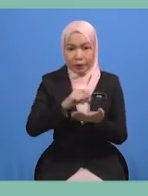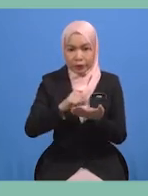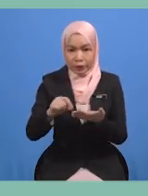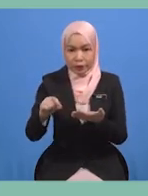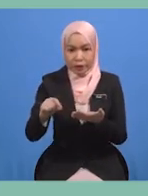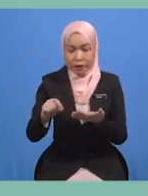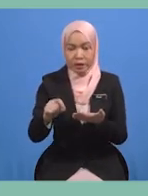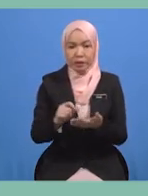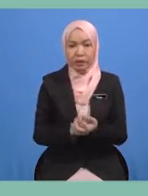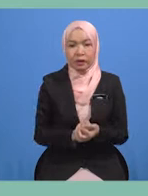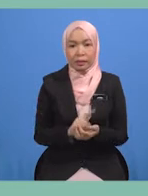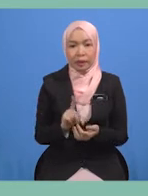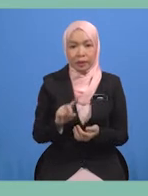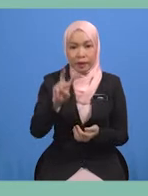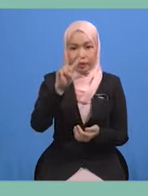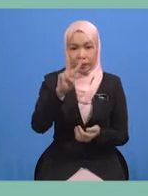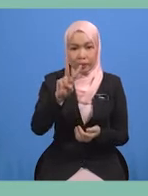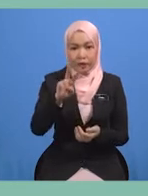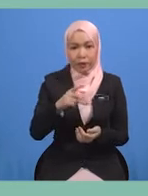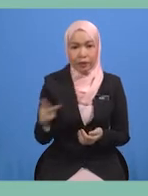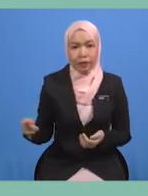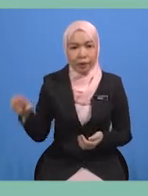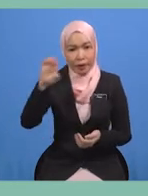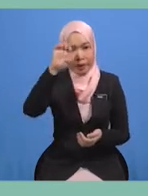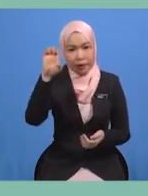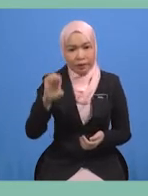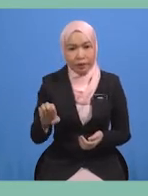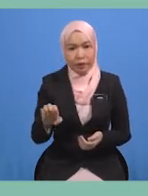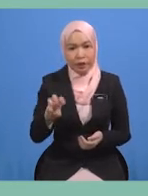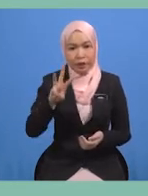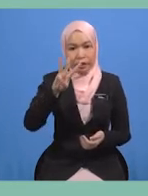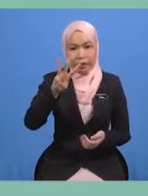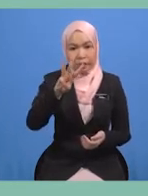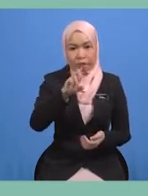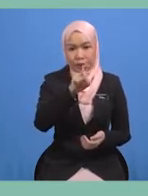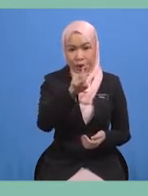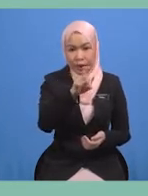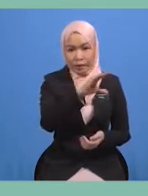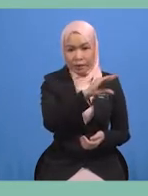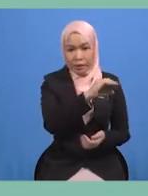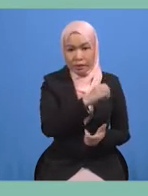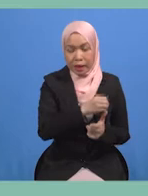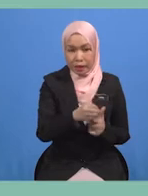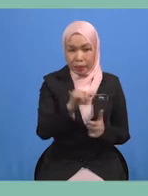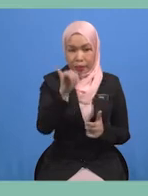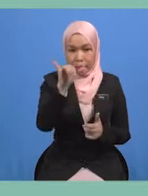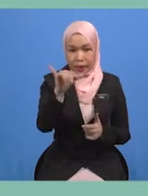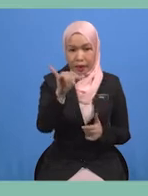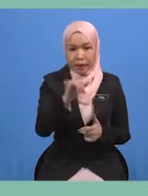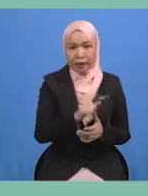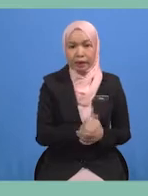tulis mana-mana dua komponen elektronik W, X atau